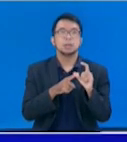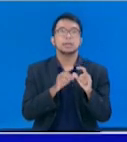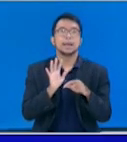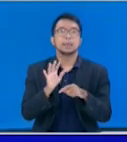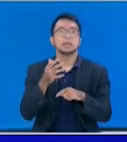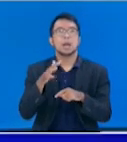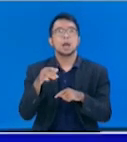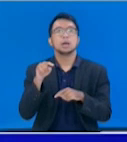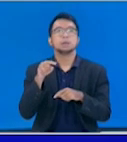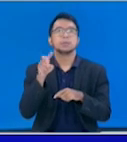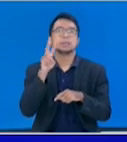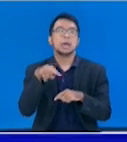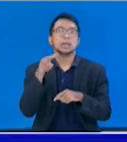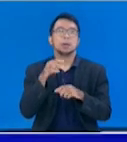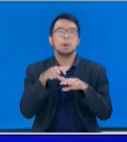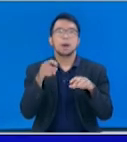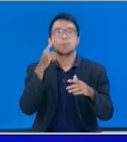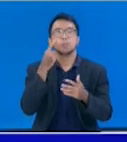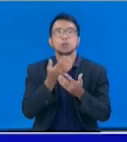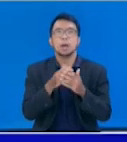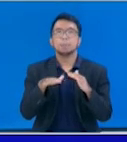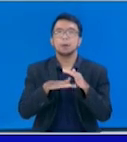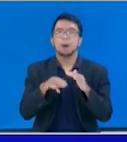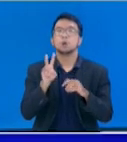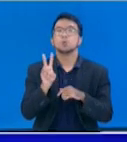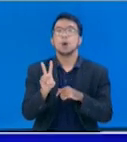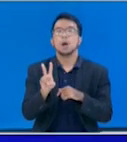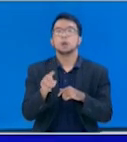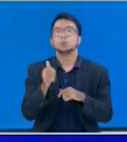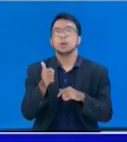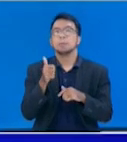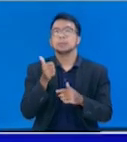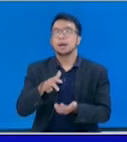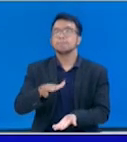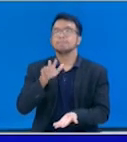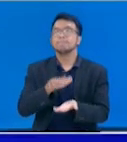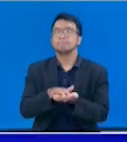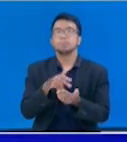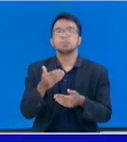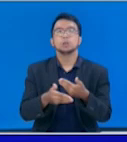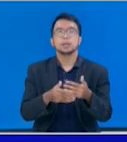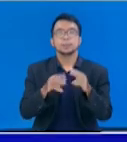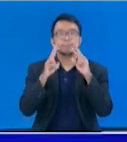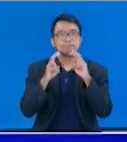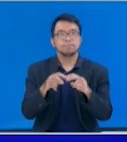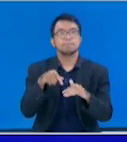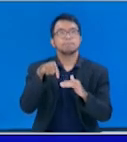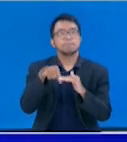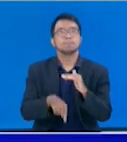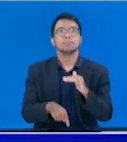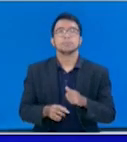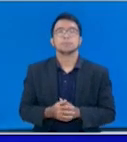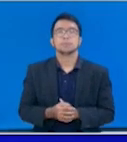2 bukti untuk nantinya lebih lanjut bagaimana proses penyelidikan dan naik ke penyidikan. Ketika